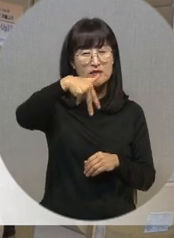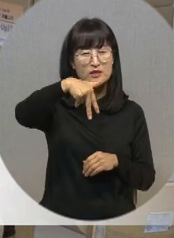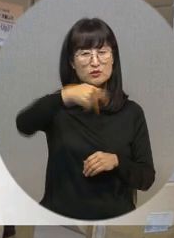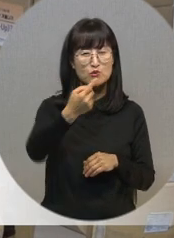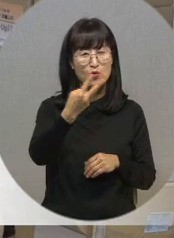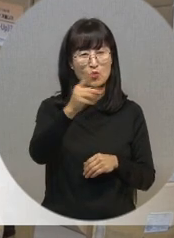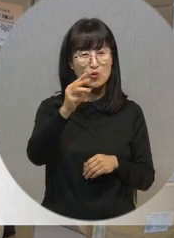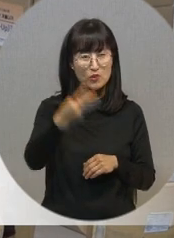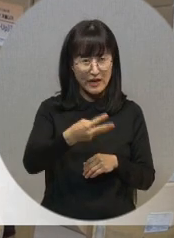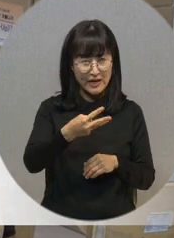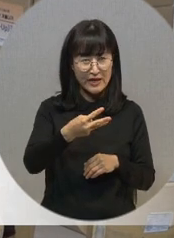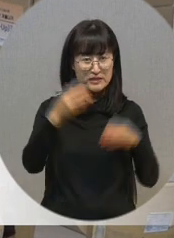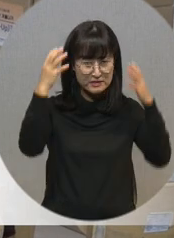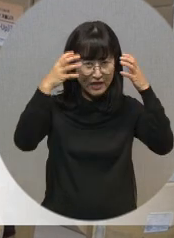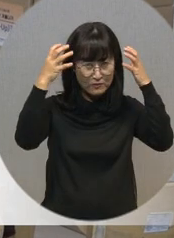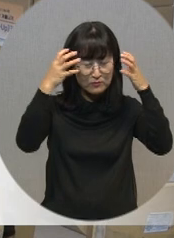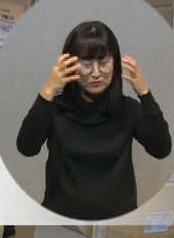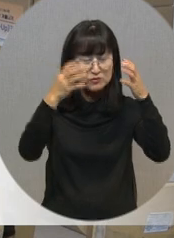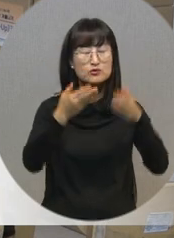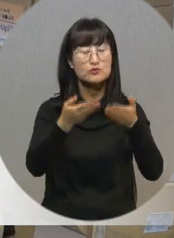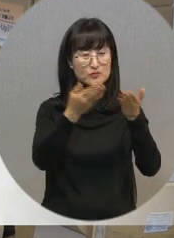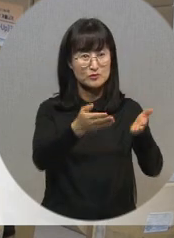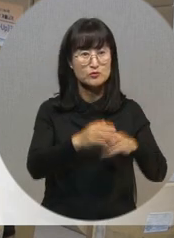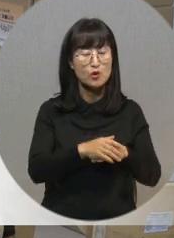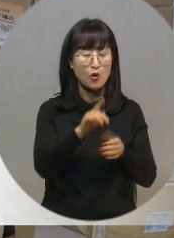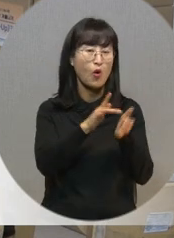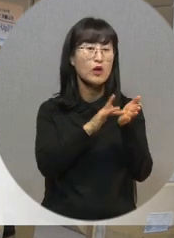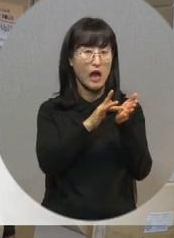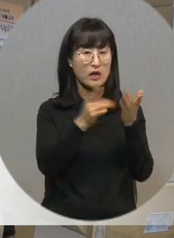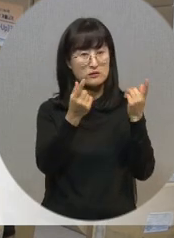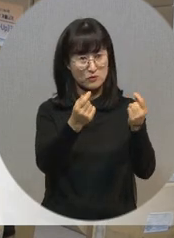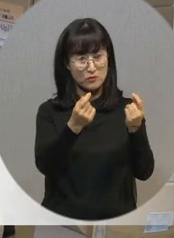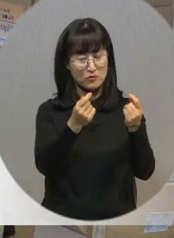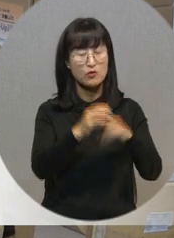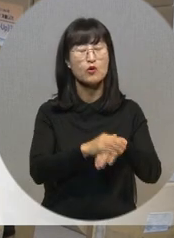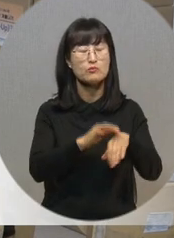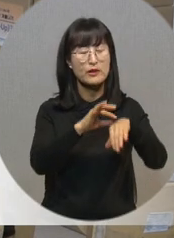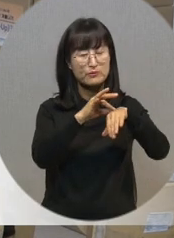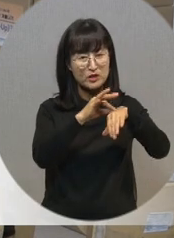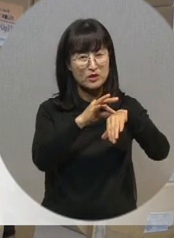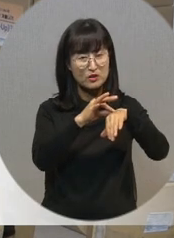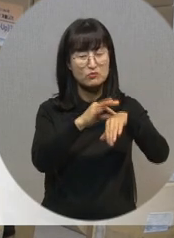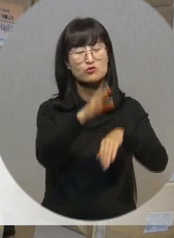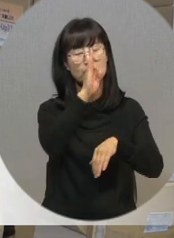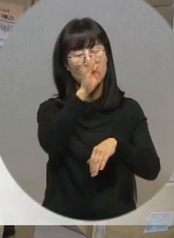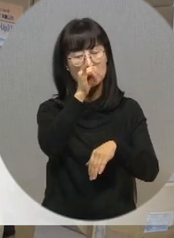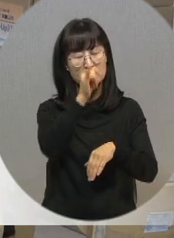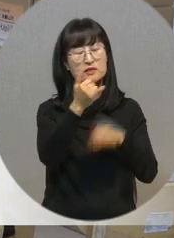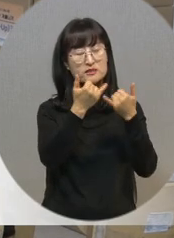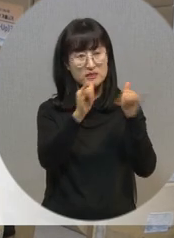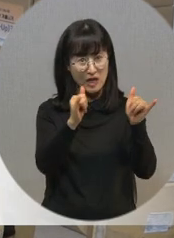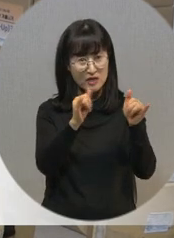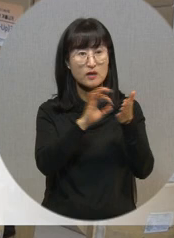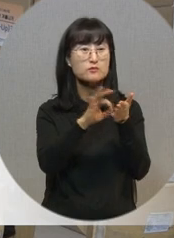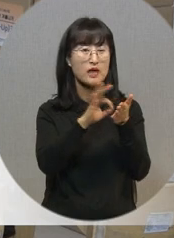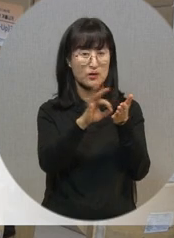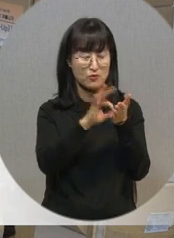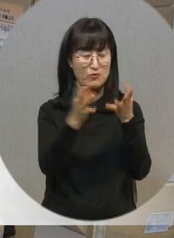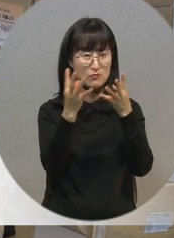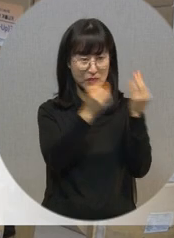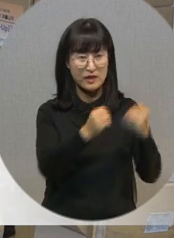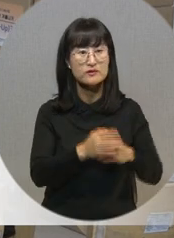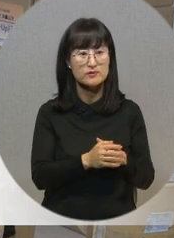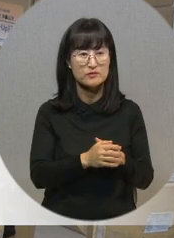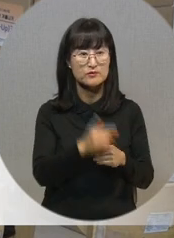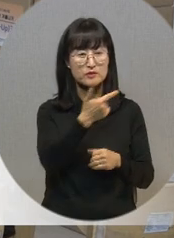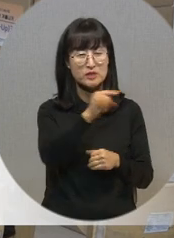기부를 하게 됐는데요. 니조랄 의약품 같은 경우는 피부 질환 환자들이 많이 사용하는 의약품입니다. 이